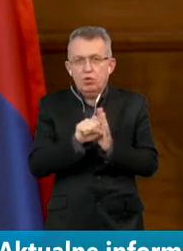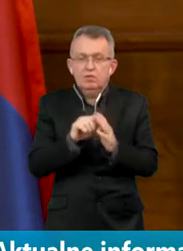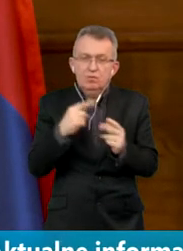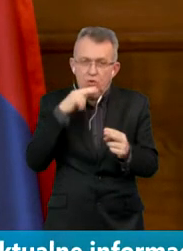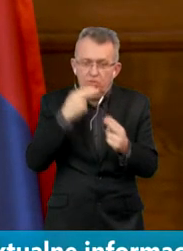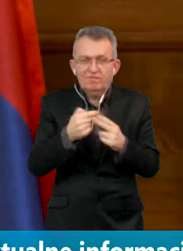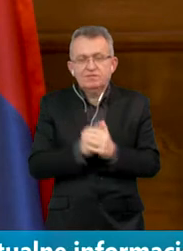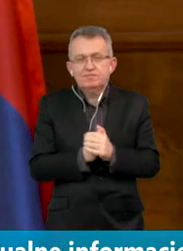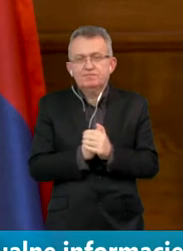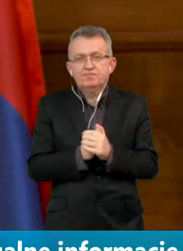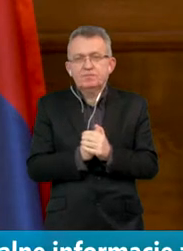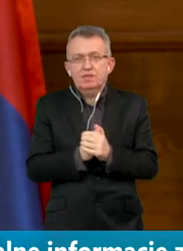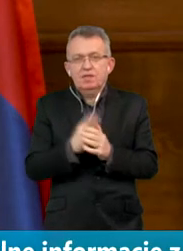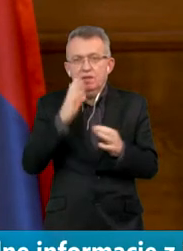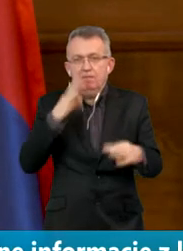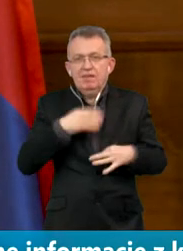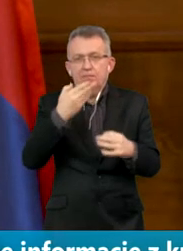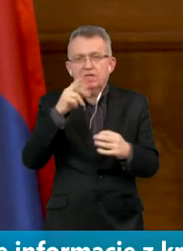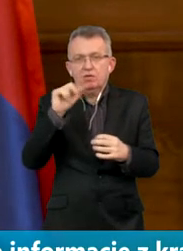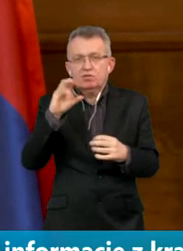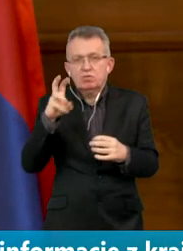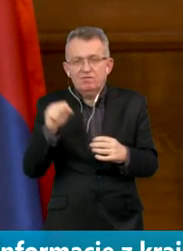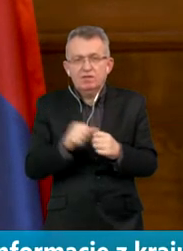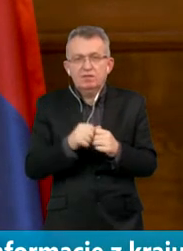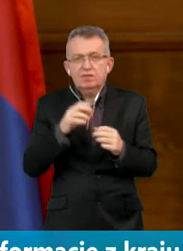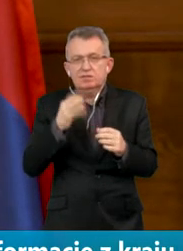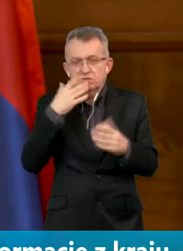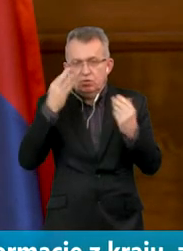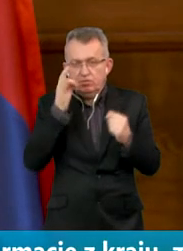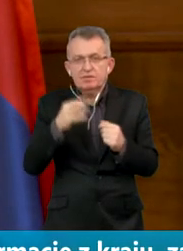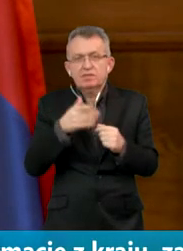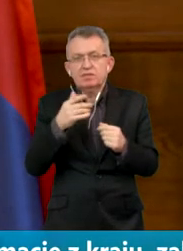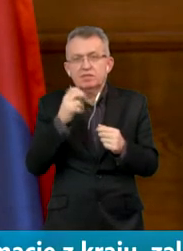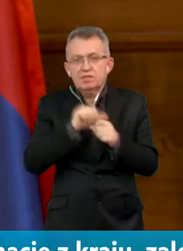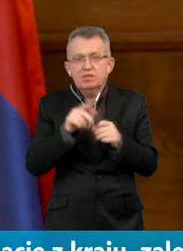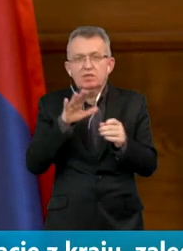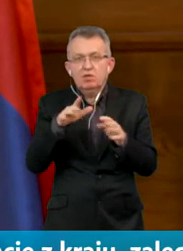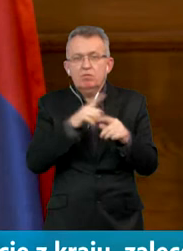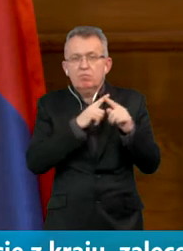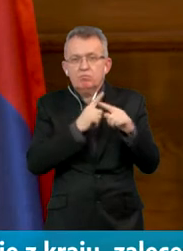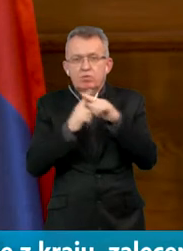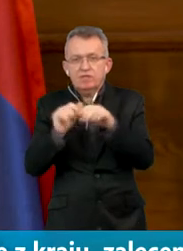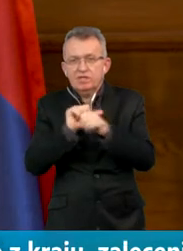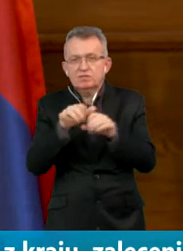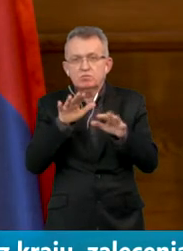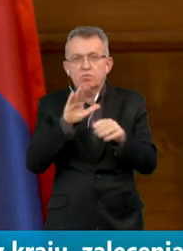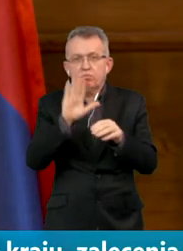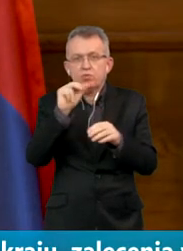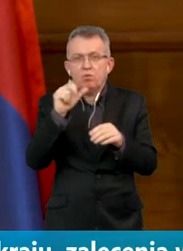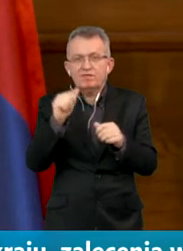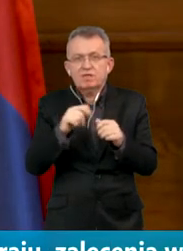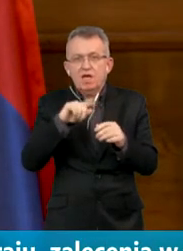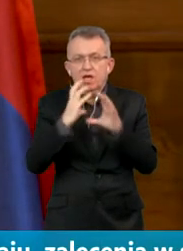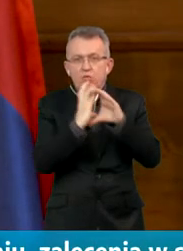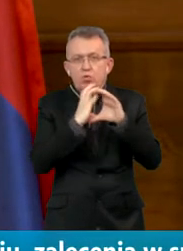odpowiedzi. Pani Mirosława. Dzień dobry, panie prezydencie. Coraz więcej jest pochówków na cmentarzu przy ulicy Bronowickiej. Autobus kursuje co